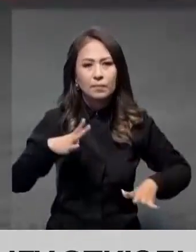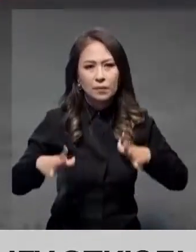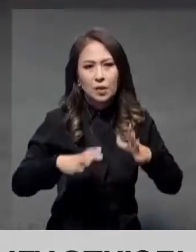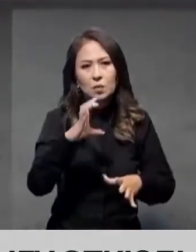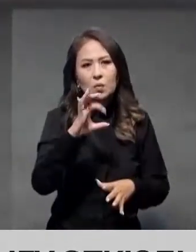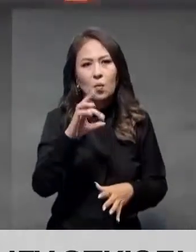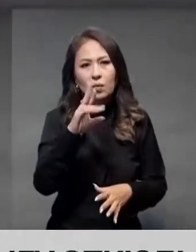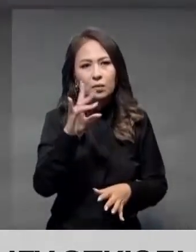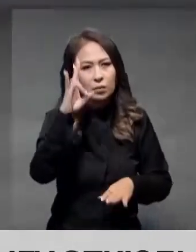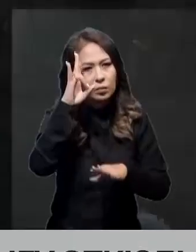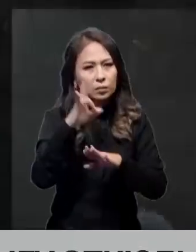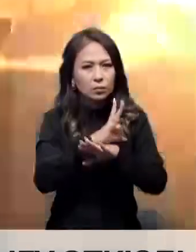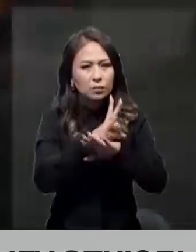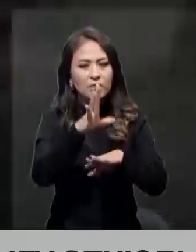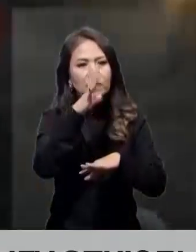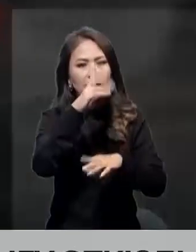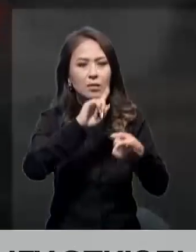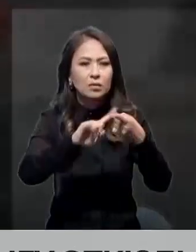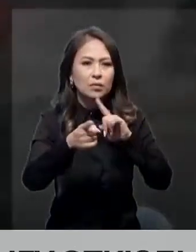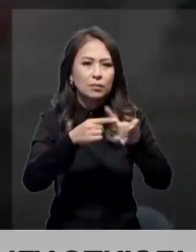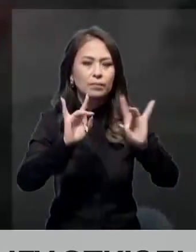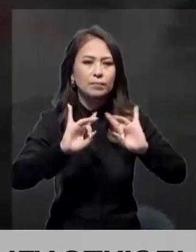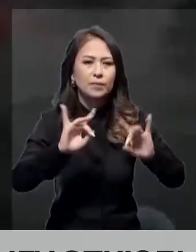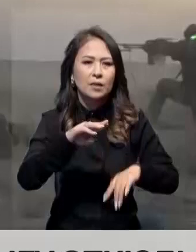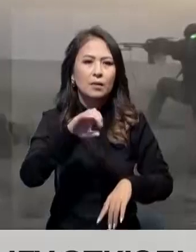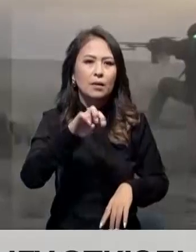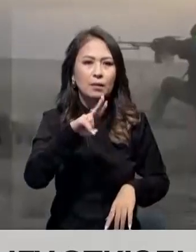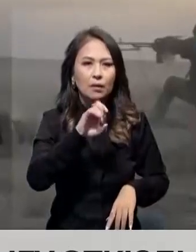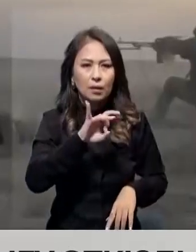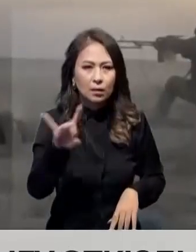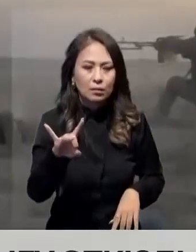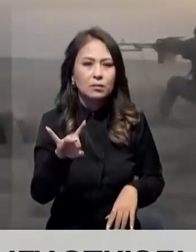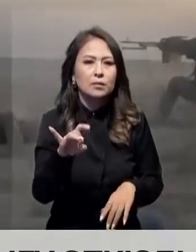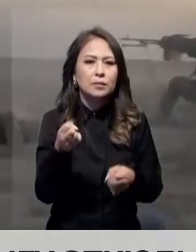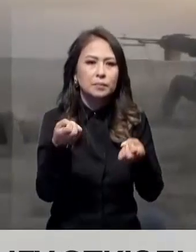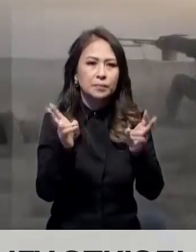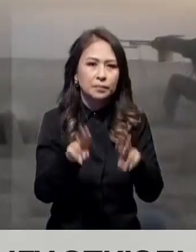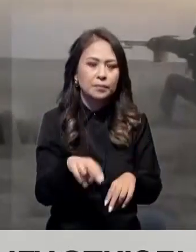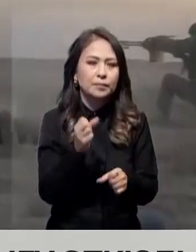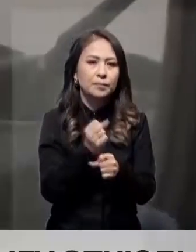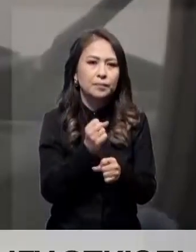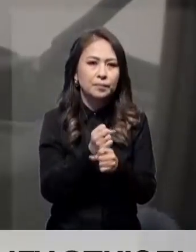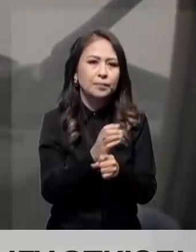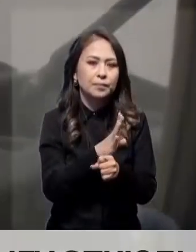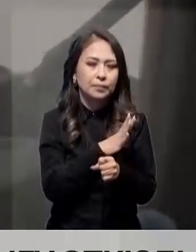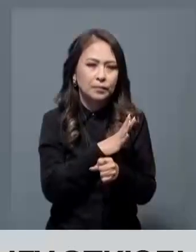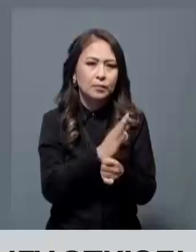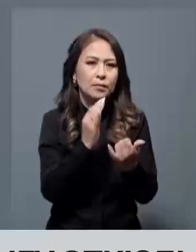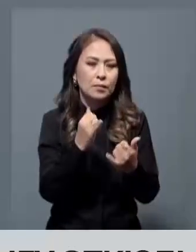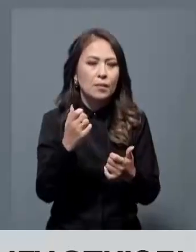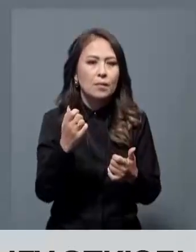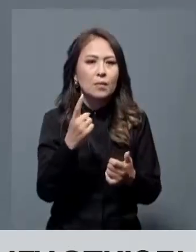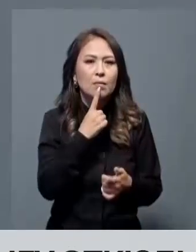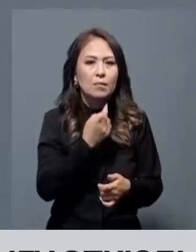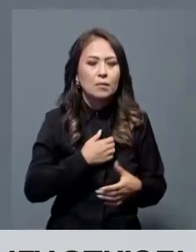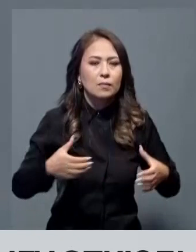содырлармен түнгі мезгілде шайқас тәсілдері пысықталды. Танктер, артиллериялық және зениттік кешендері жау шебіне оқ жаудырды. Командалық